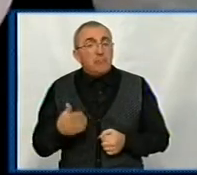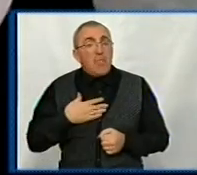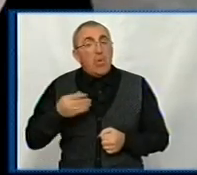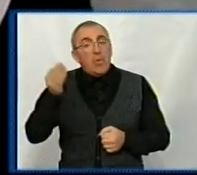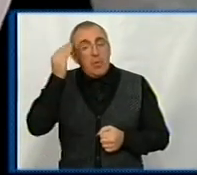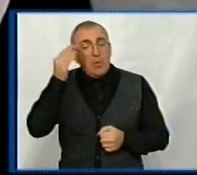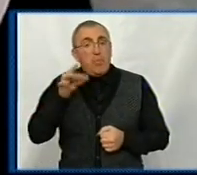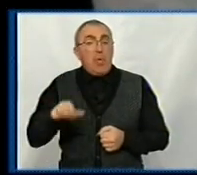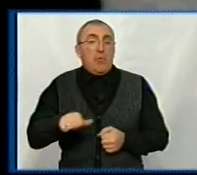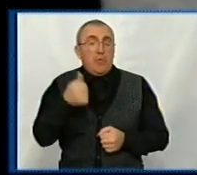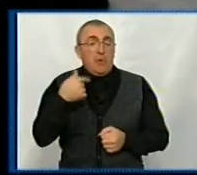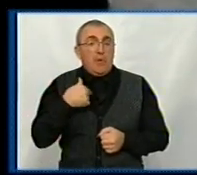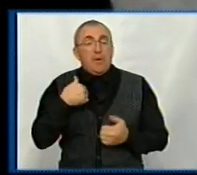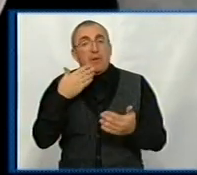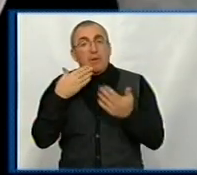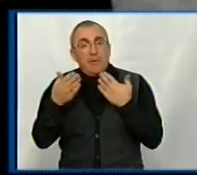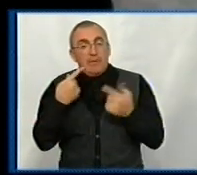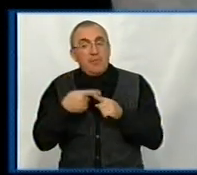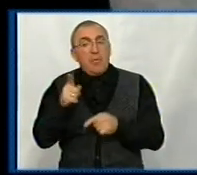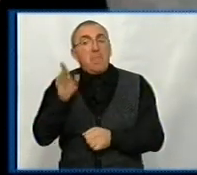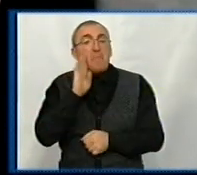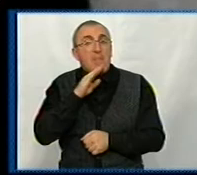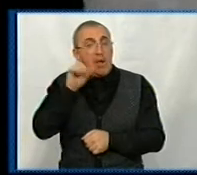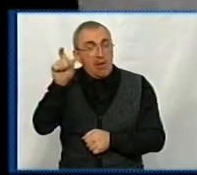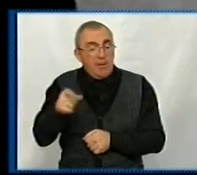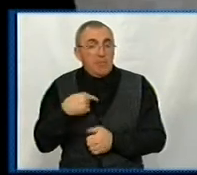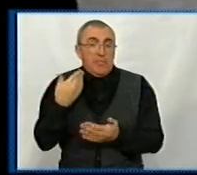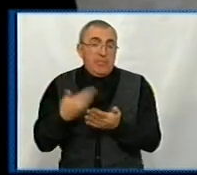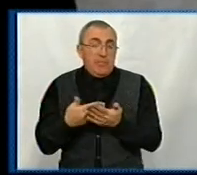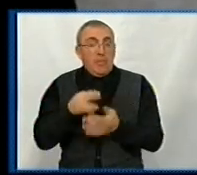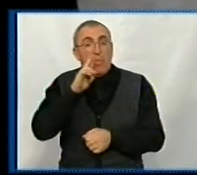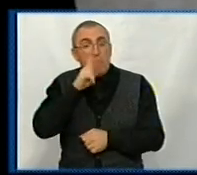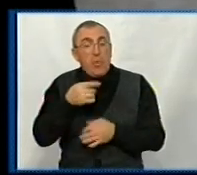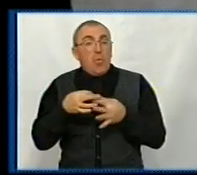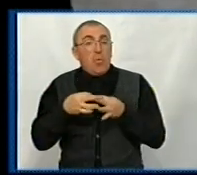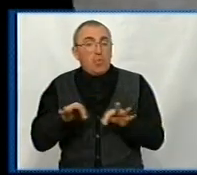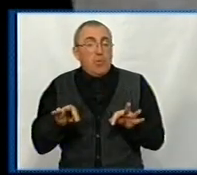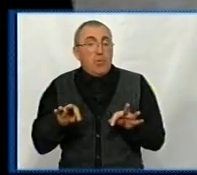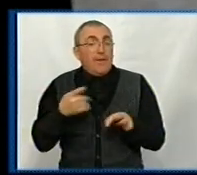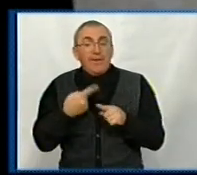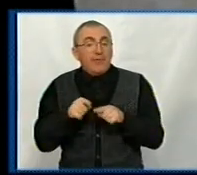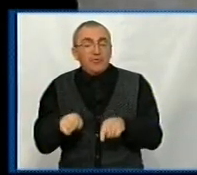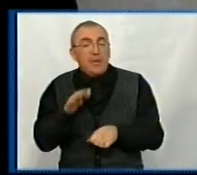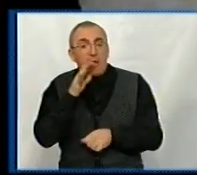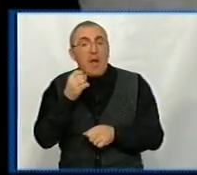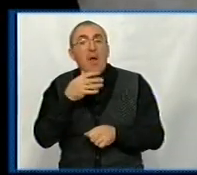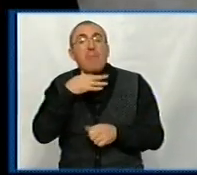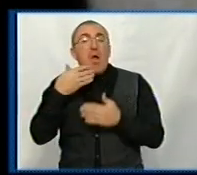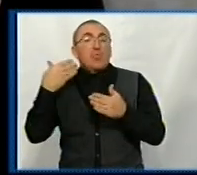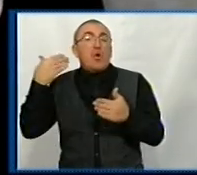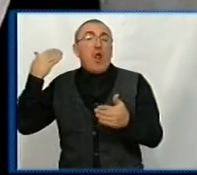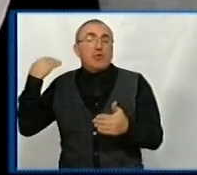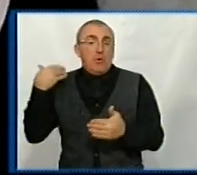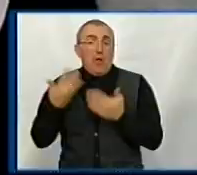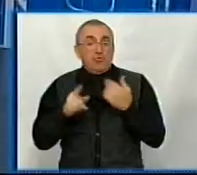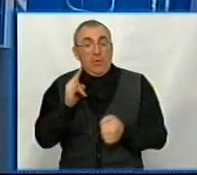думка, по-перше, я б поспілкувалася би з цією мамою. І мені здається, що помилка допущена не в цей момент, а набагато раніше.